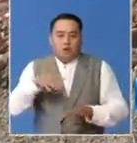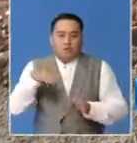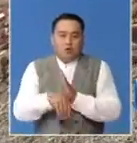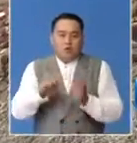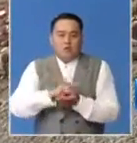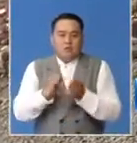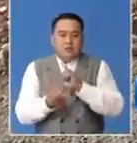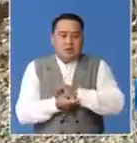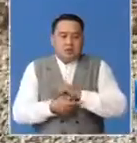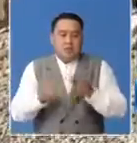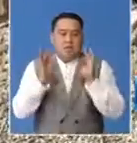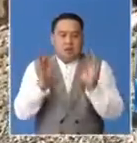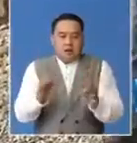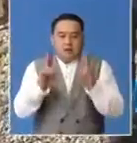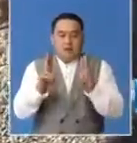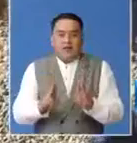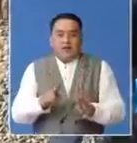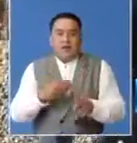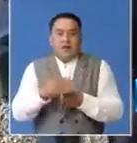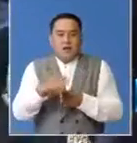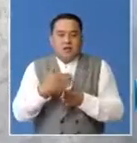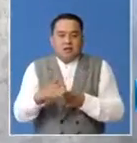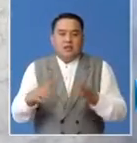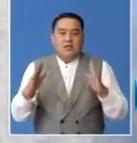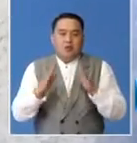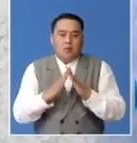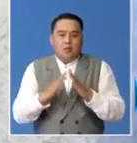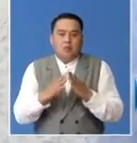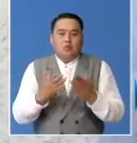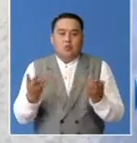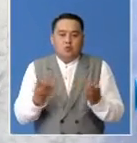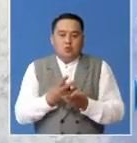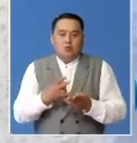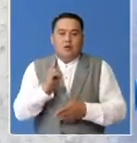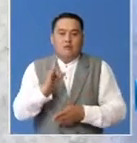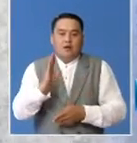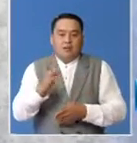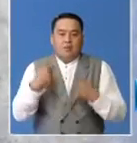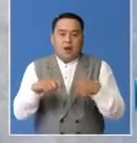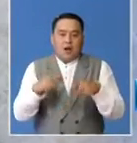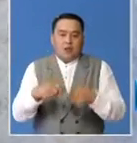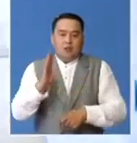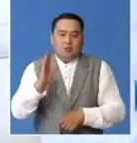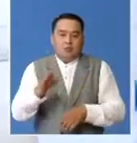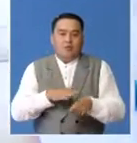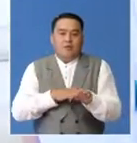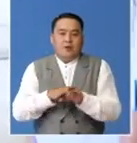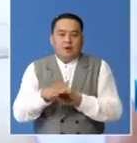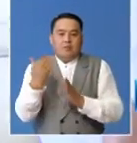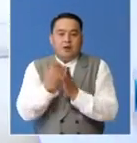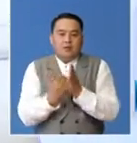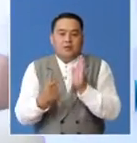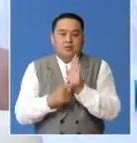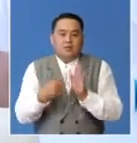внесенные изменения в правила реализации кредитного жилья, в случае наличия остатков квартир продажа будет осуществляться по